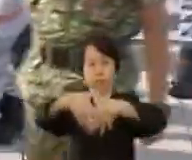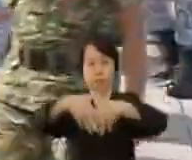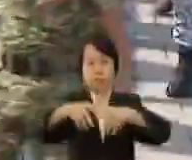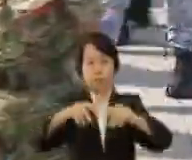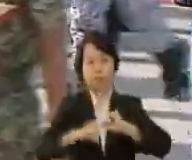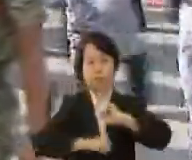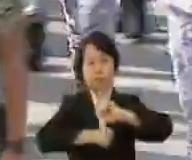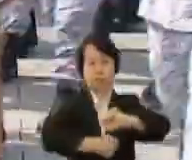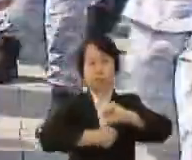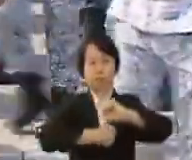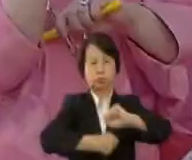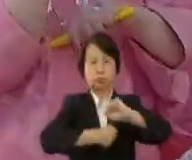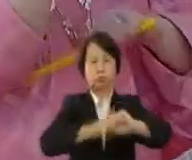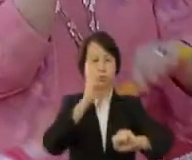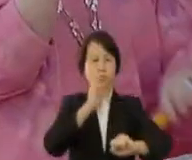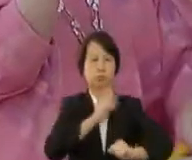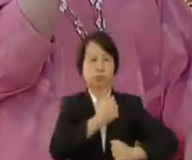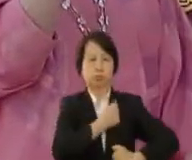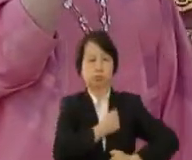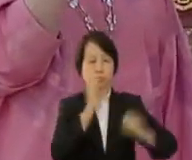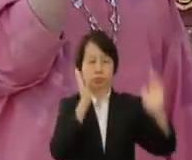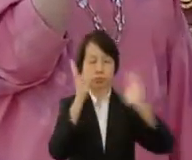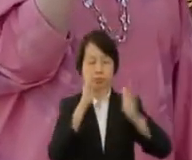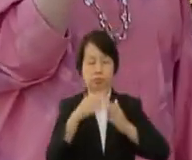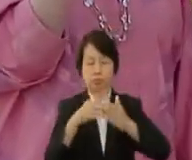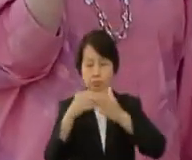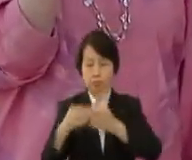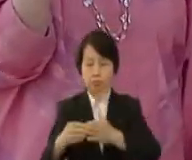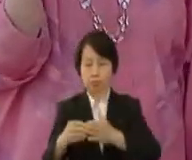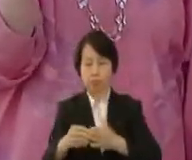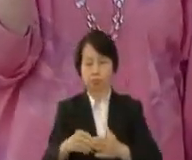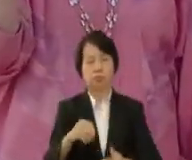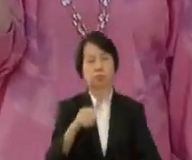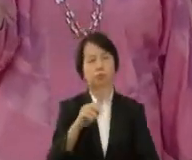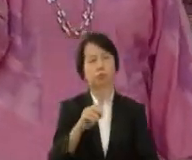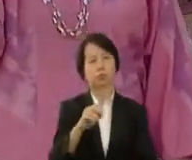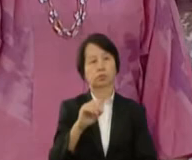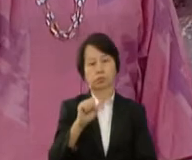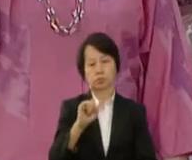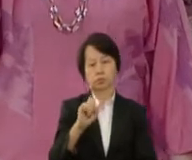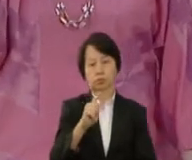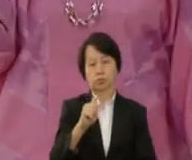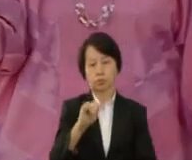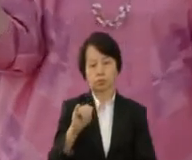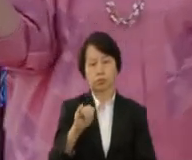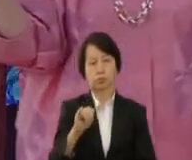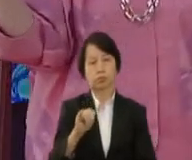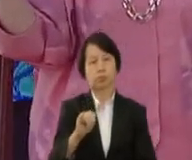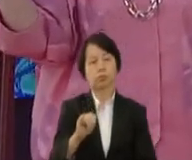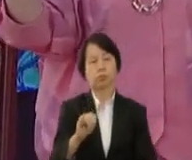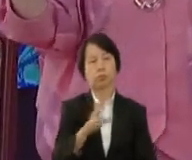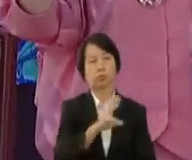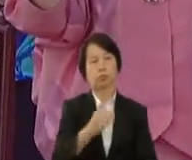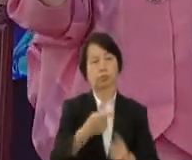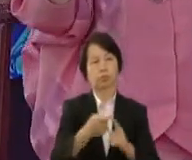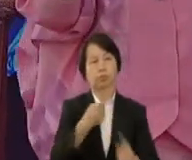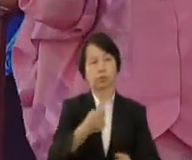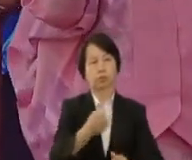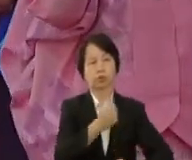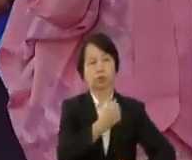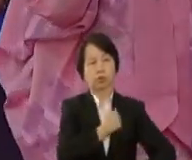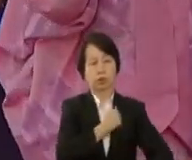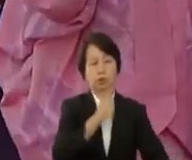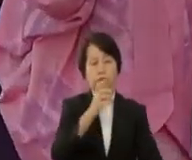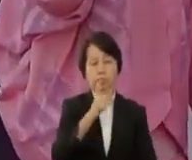Kontingen Wanita Angkatan Tentera Malaysia diketuai Lieutenant Colonel Siti Zuraida binti Ahmad Zudi dari Tentera